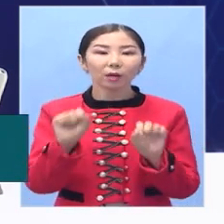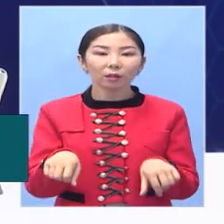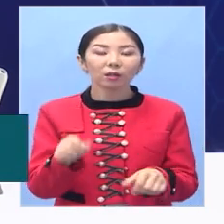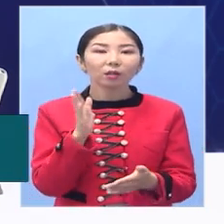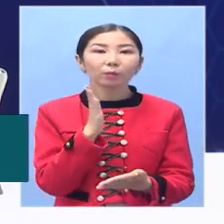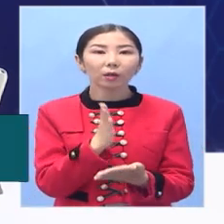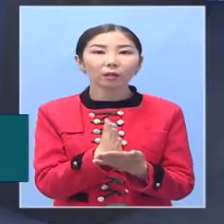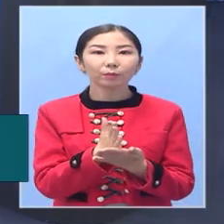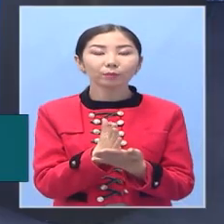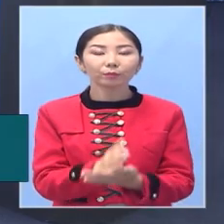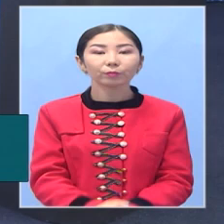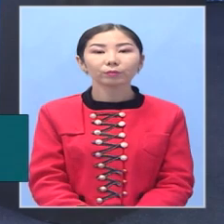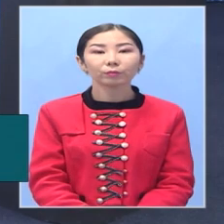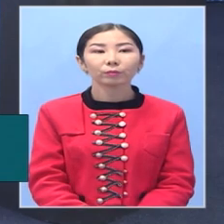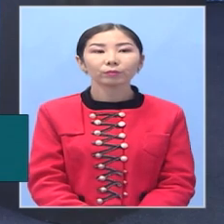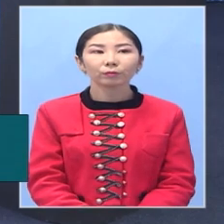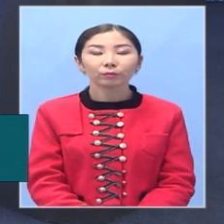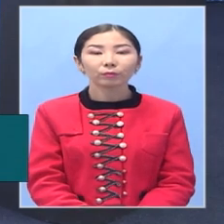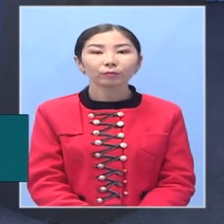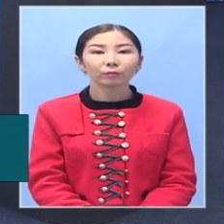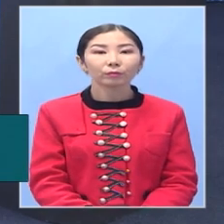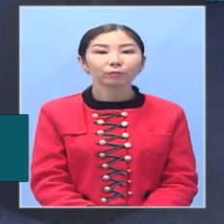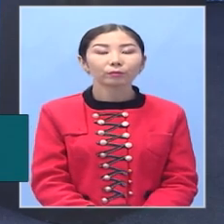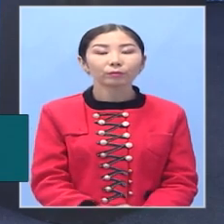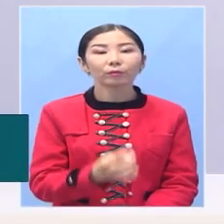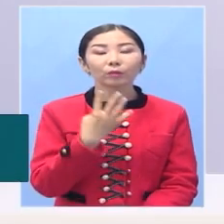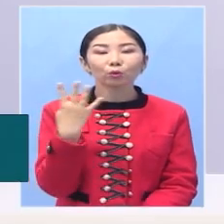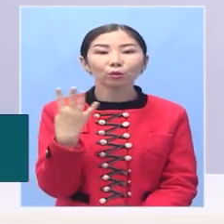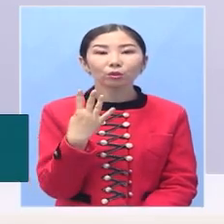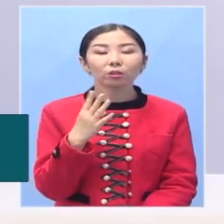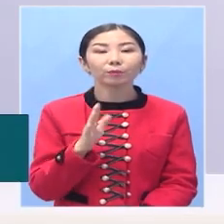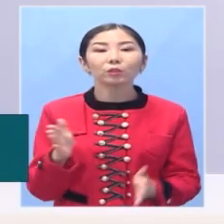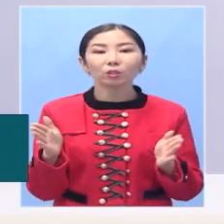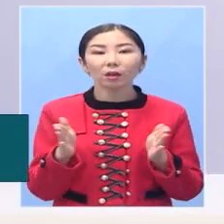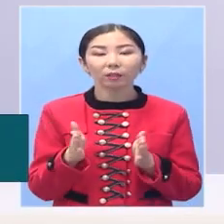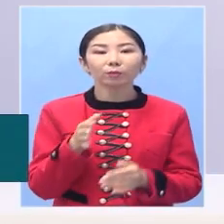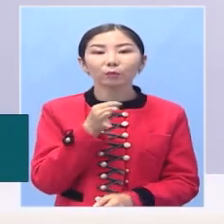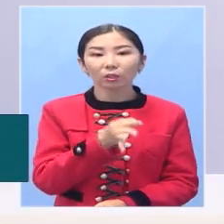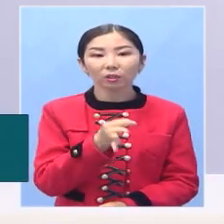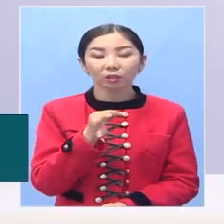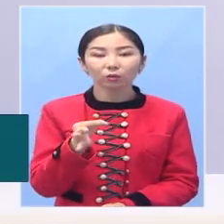Жаңағы ағамыздың сұрағы енді 4-ші шағын аудан толықтай енді